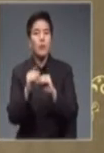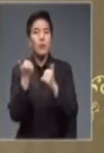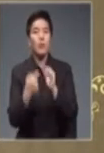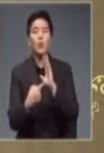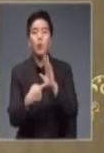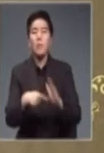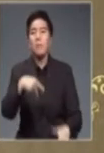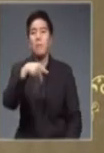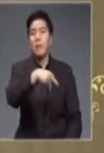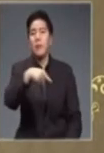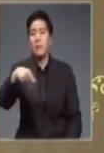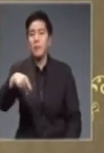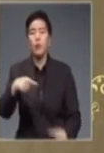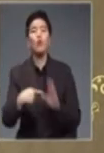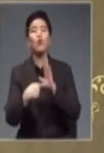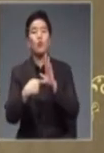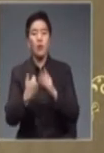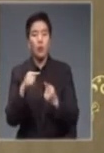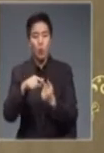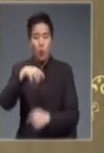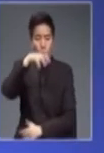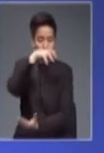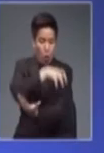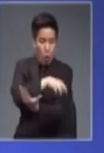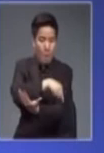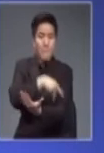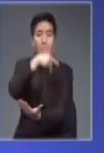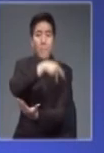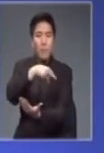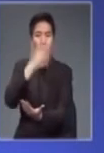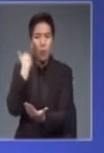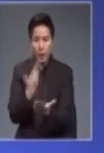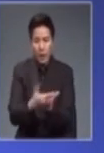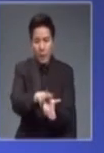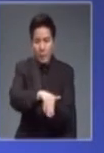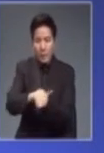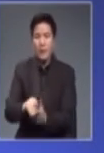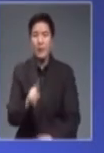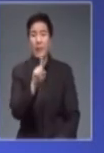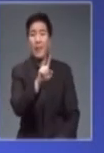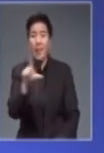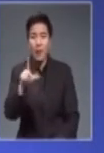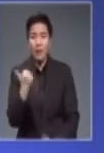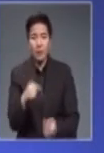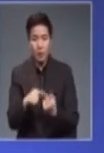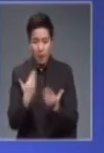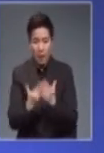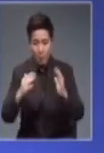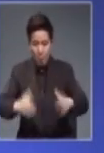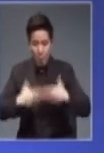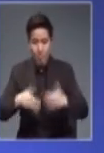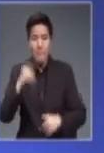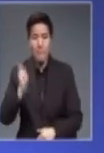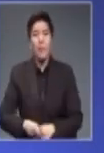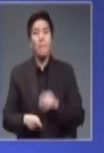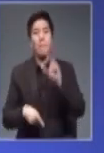แล้วก็อาจจะพยายามทำลายซ้อให้เอ็นเอียงเหมือนเดิมอีกครั้งเพื่อจะแสวงหาหนทางเข้าสู่อำนาจทางการเมืองแล้วก็ให้ประชาชนไปสนับสนุน